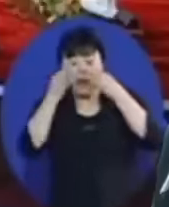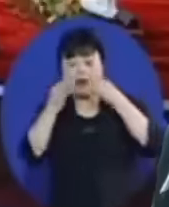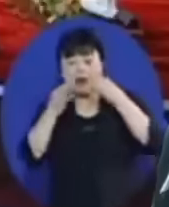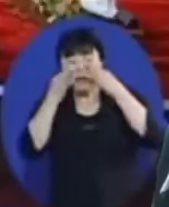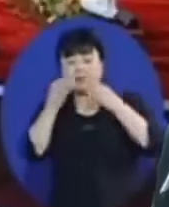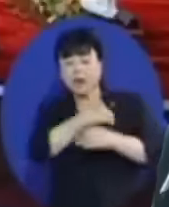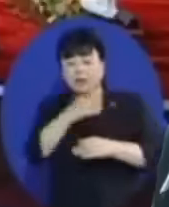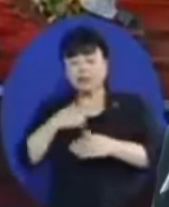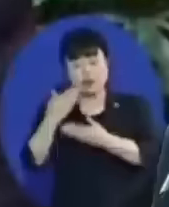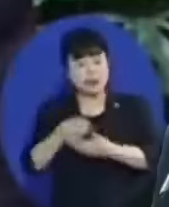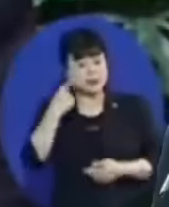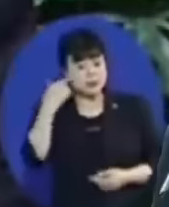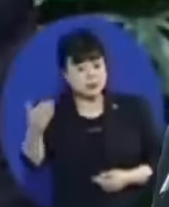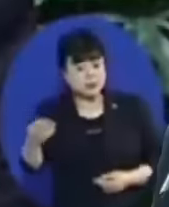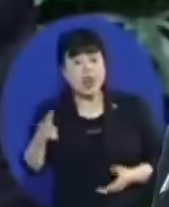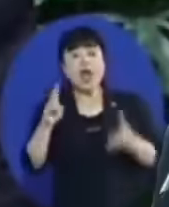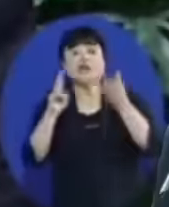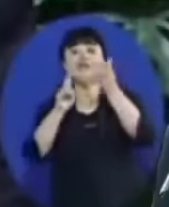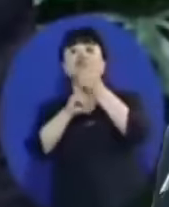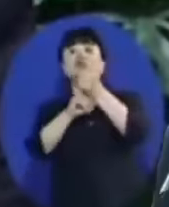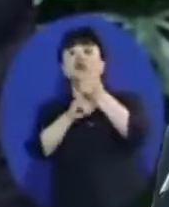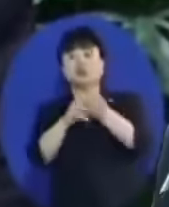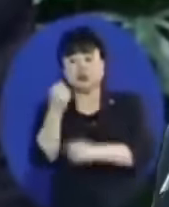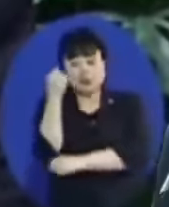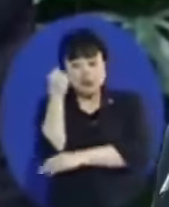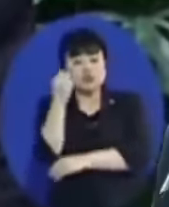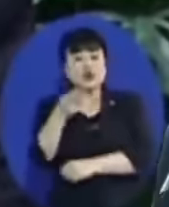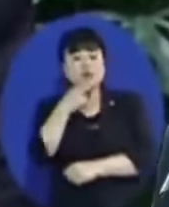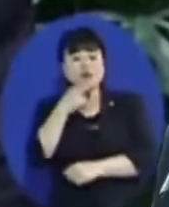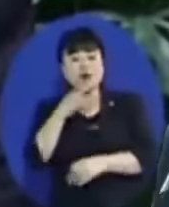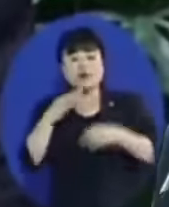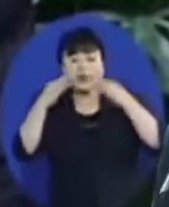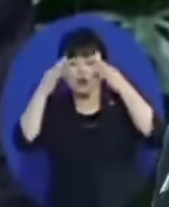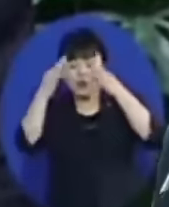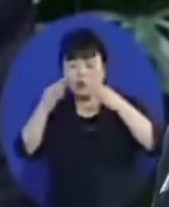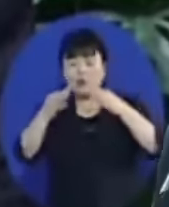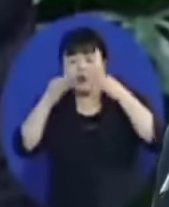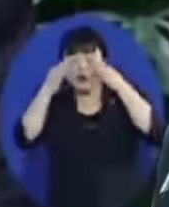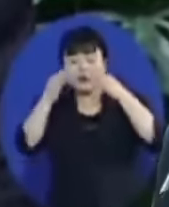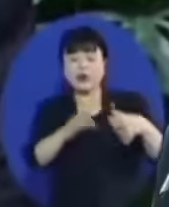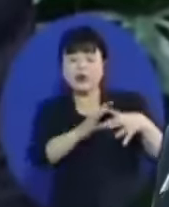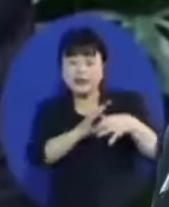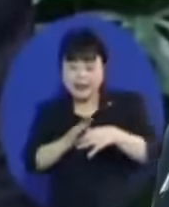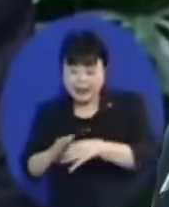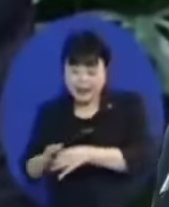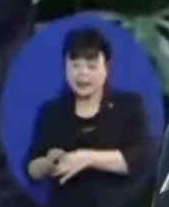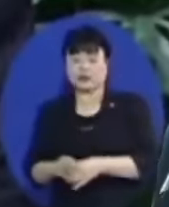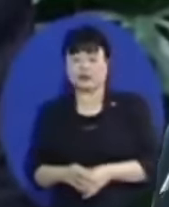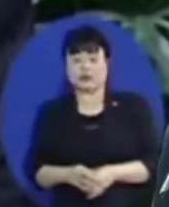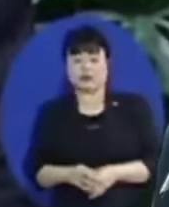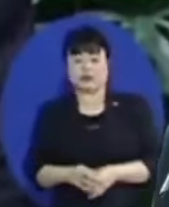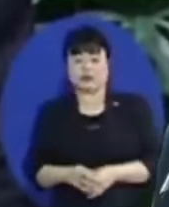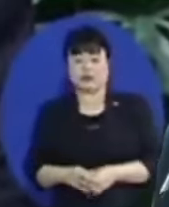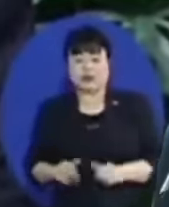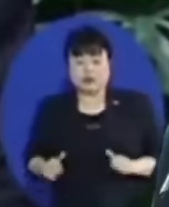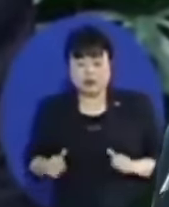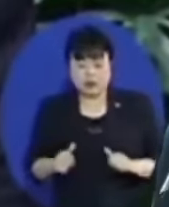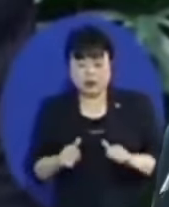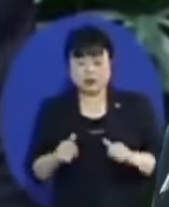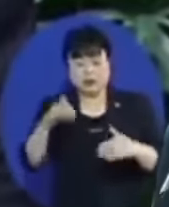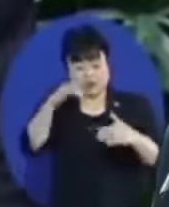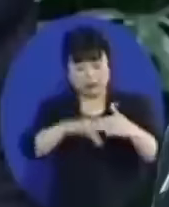써야 자격을 얻는지 그 기준이 없습니다. 끝없이 노력해도 끝없이 기준에 미달하는